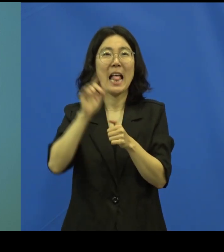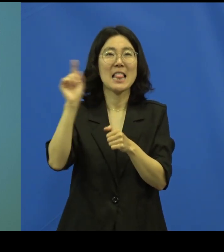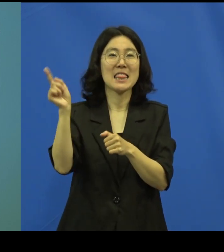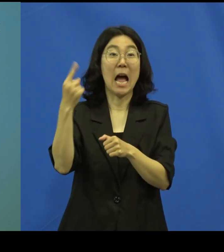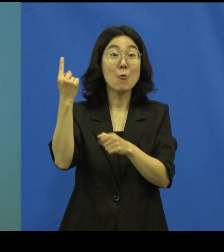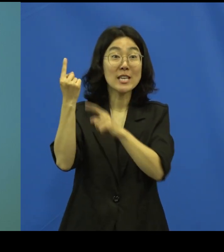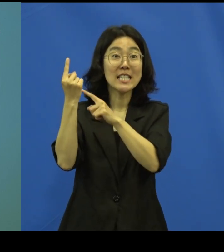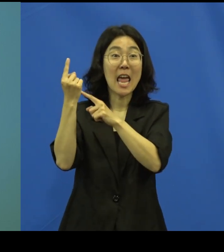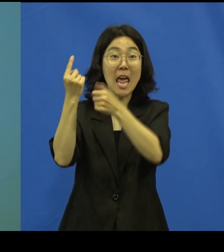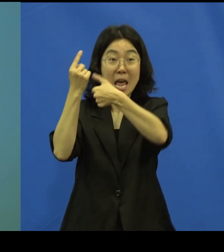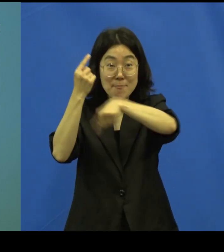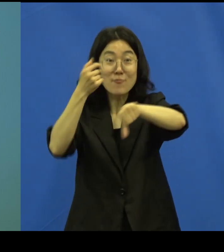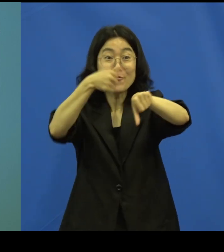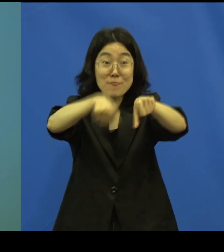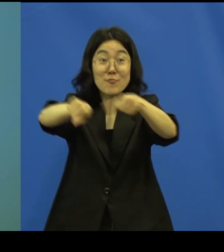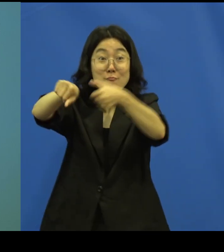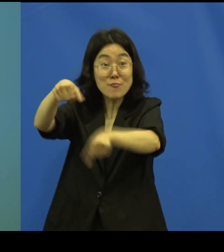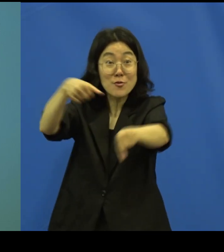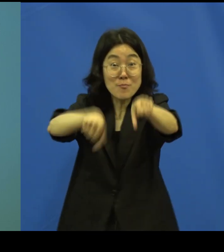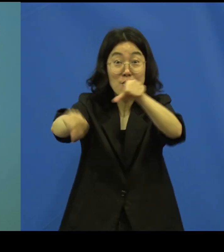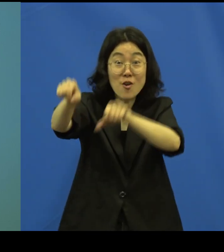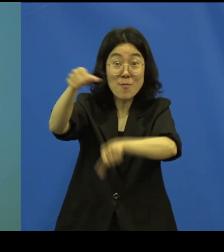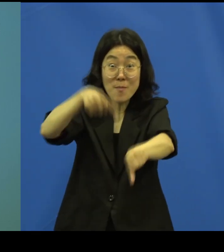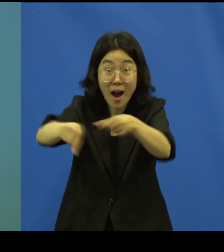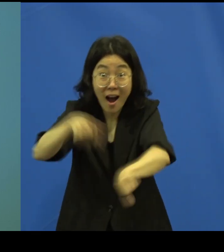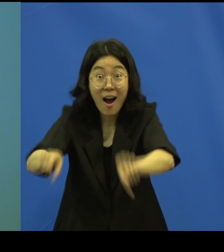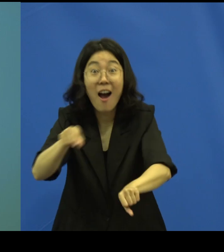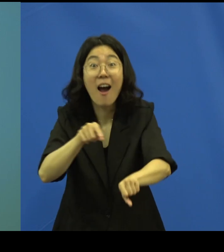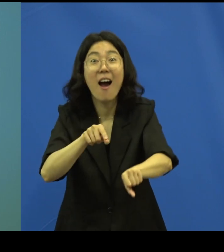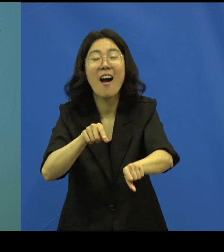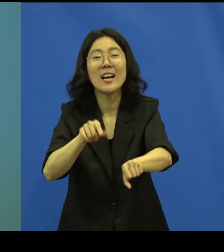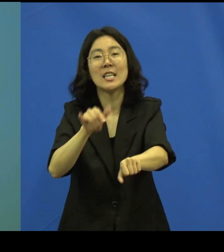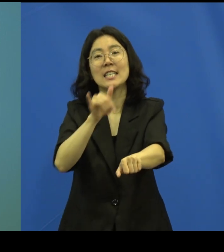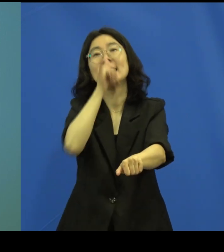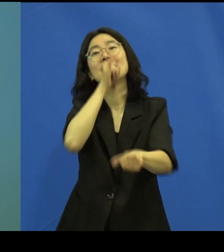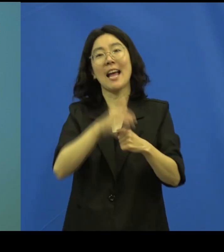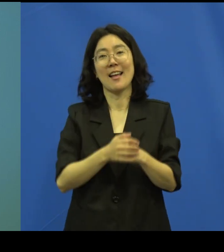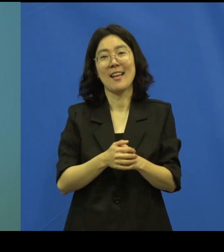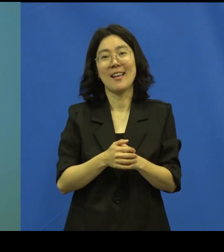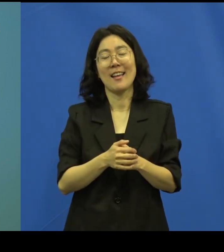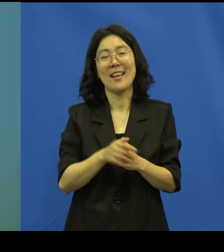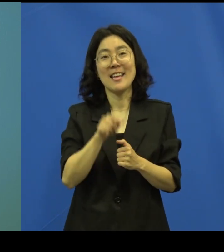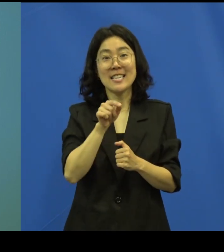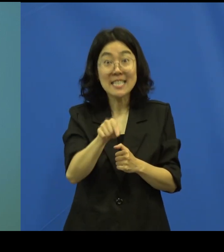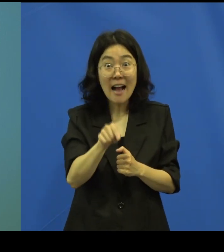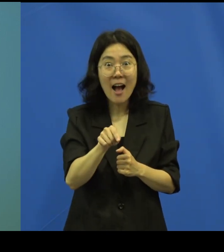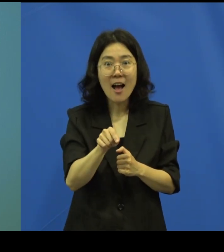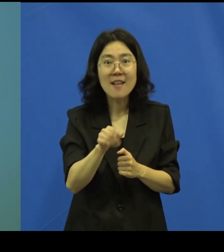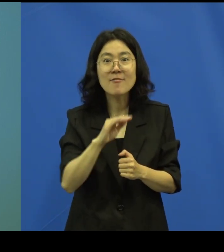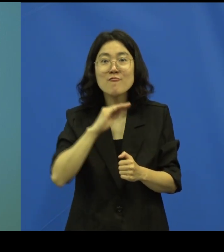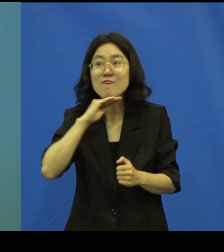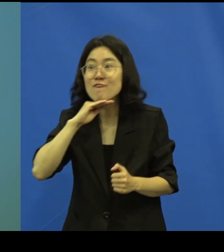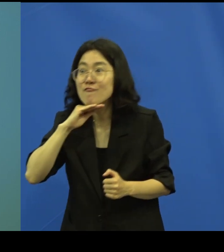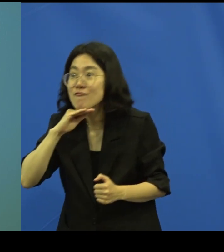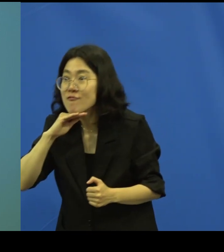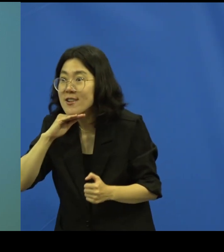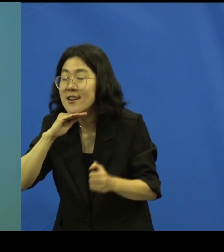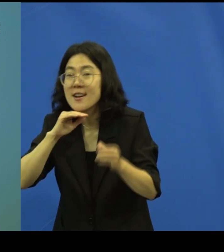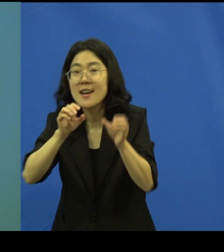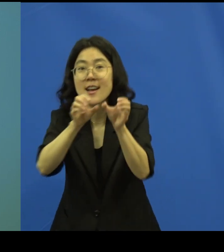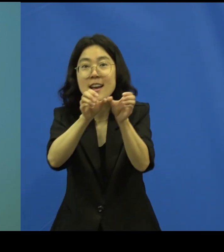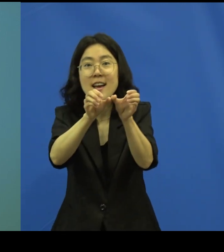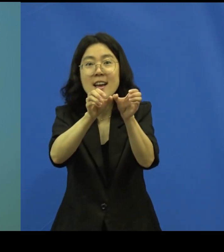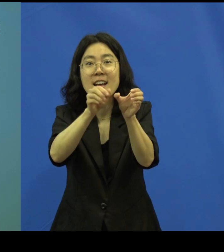뿌리로부터 왔다. 그가 두루마리를 열 수 있는 고난을 갖고 있고 드디어 그가 인을 떼시고 두루마리를 펼쳐